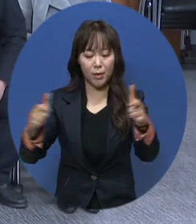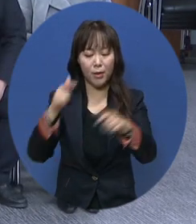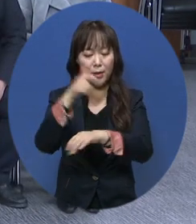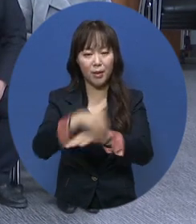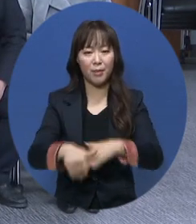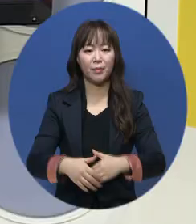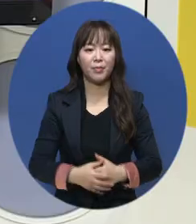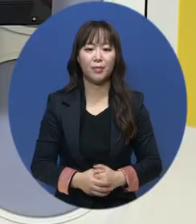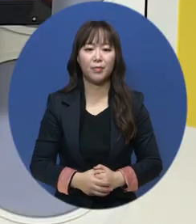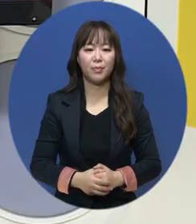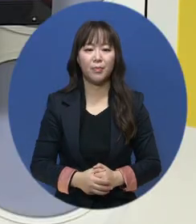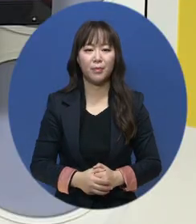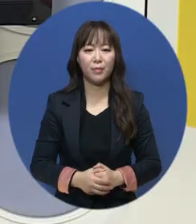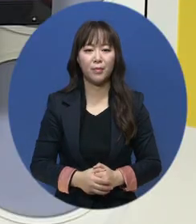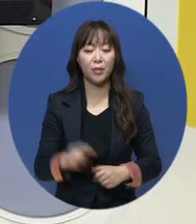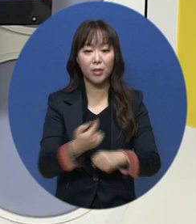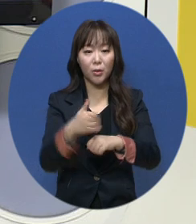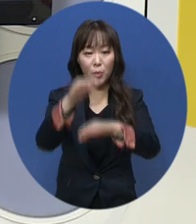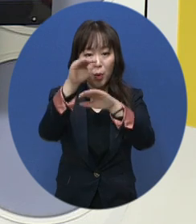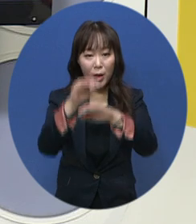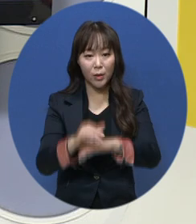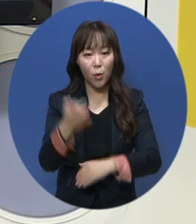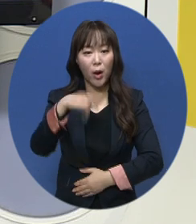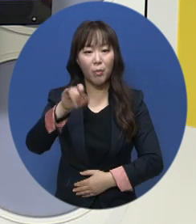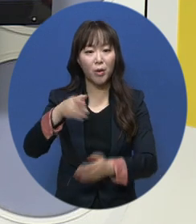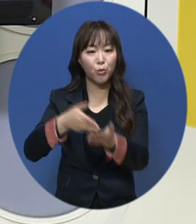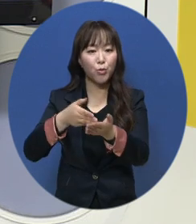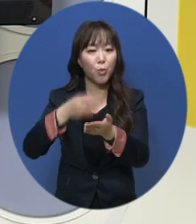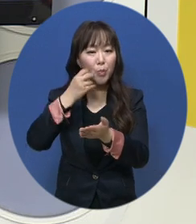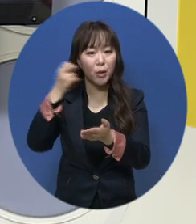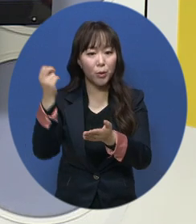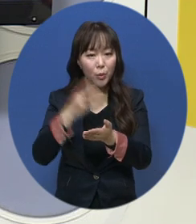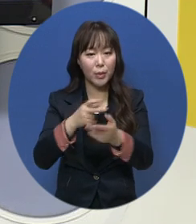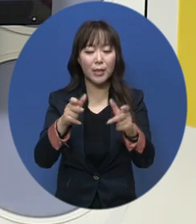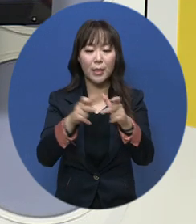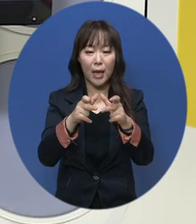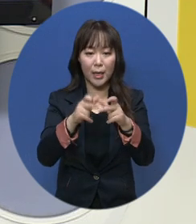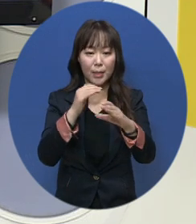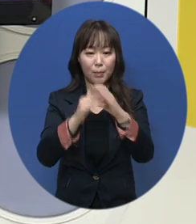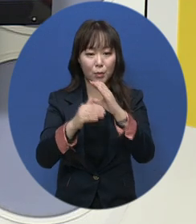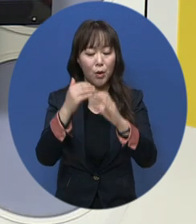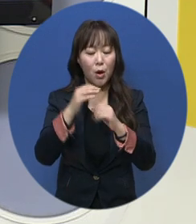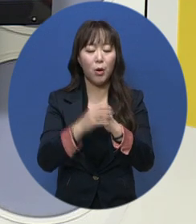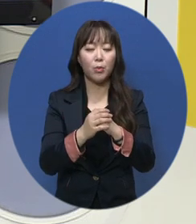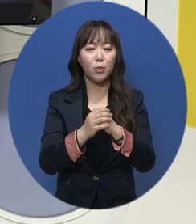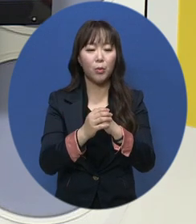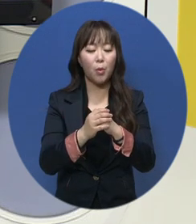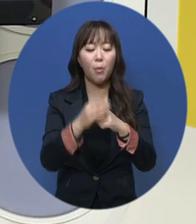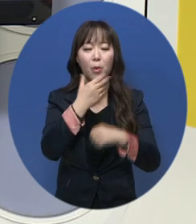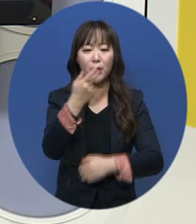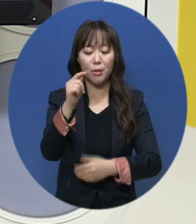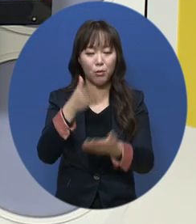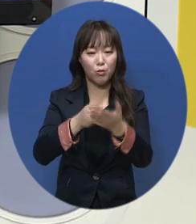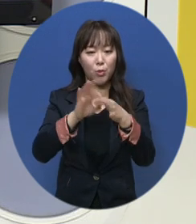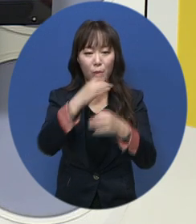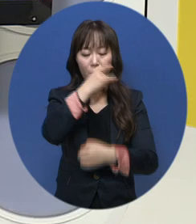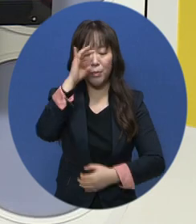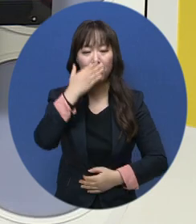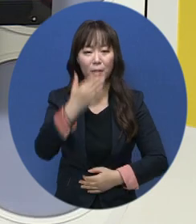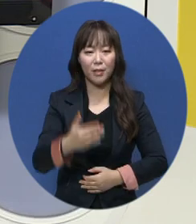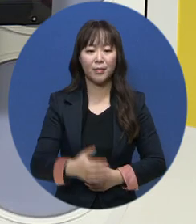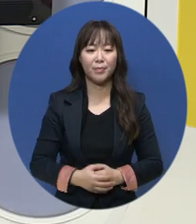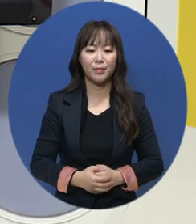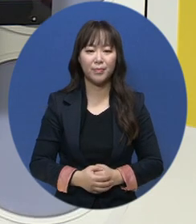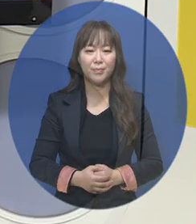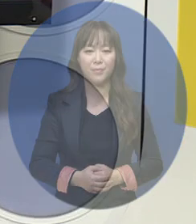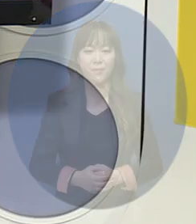됩니다. 이 밖에 자세한 사항은 웰페어 뉴스 홈페이지와 장애인신문, 복지TV 뉴스를 통해 확인할 수 있습니다.